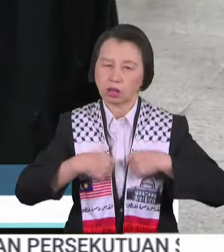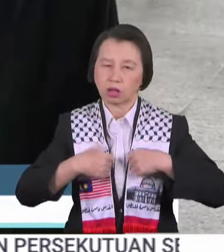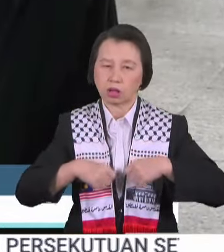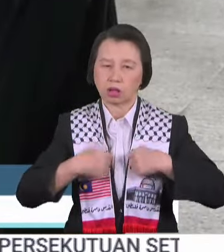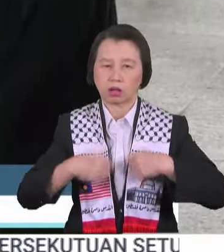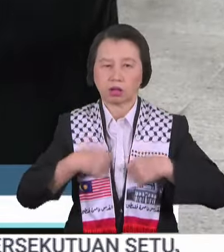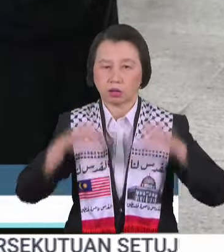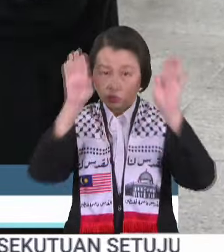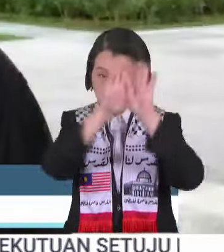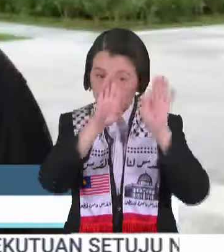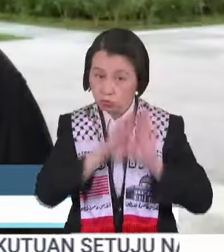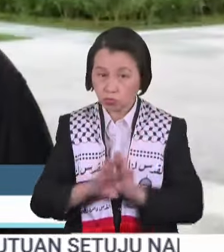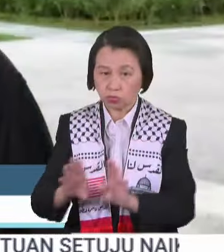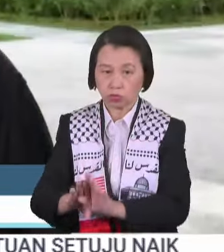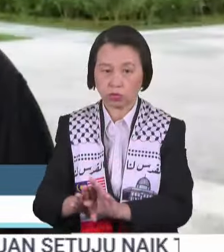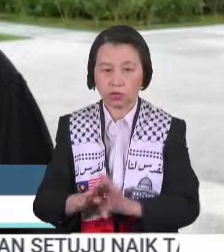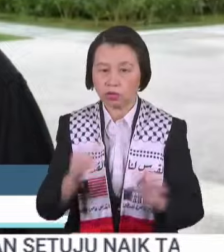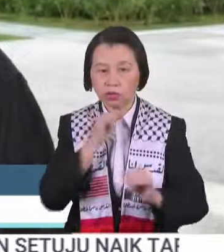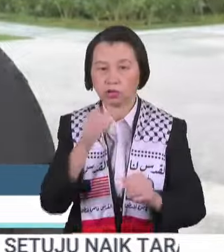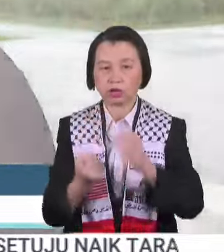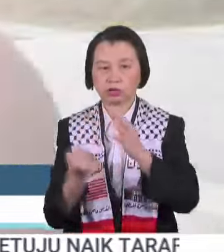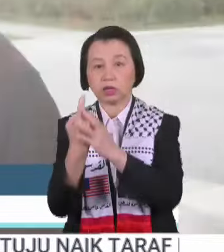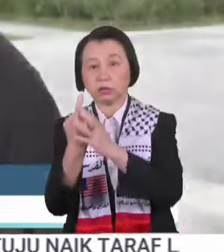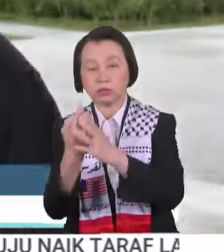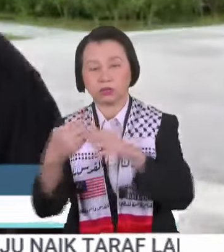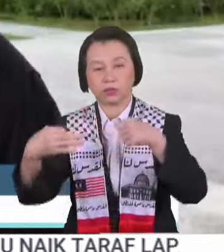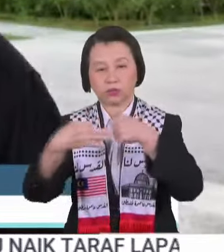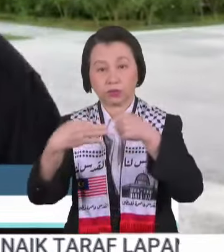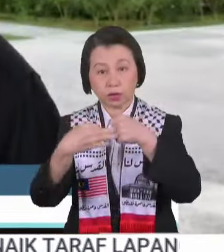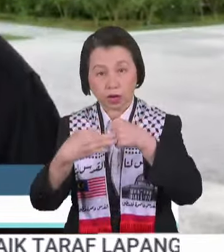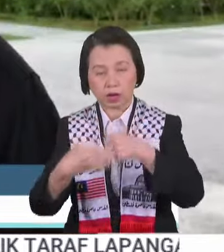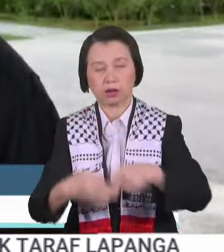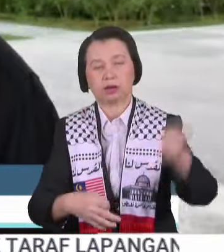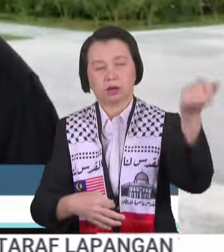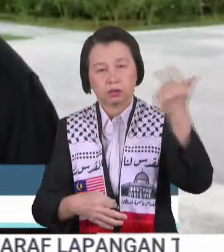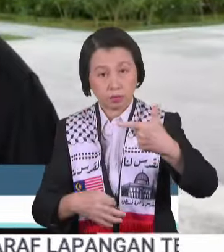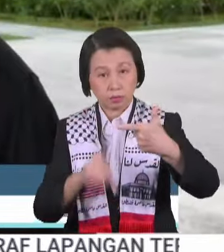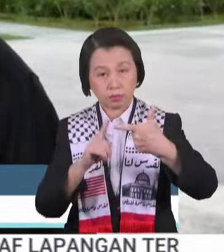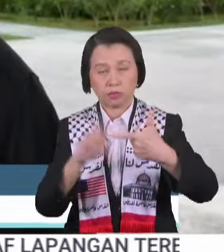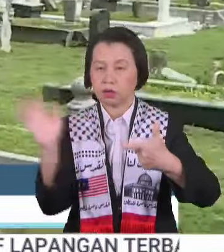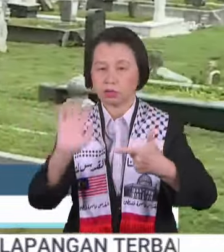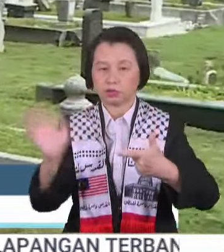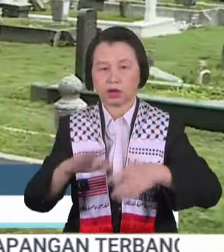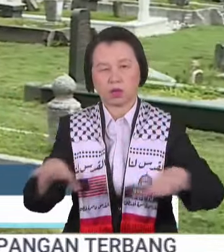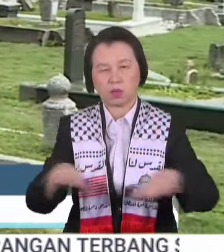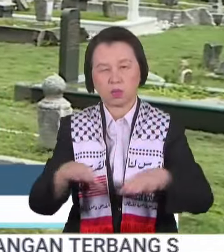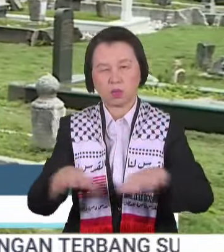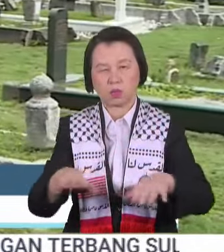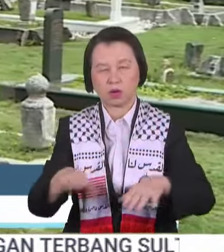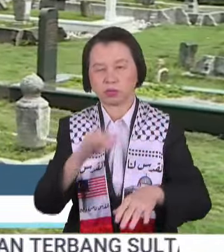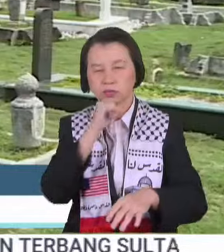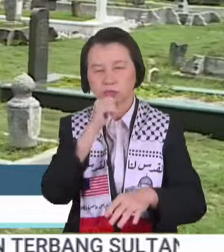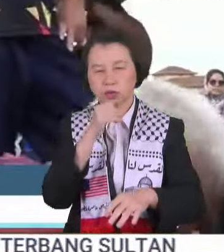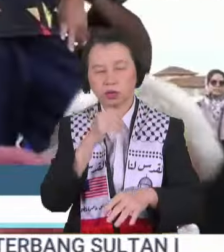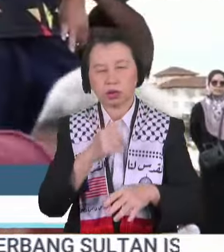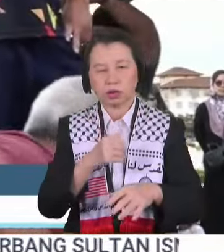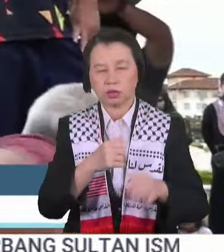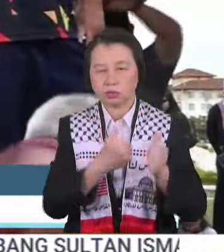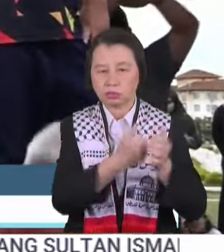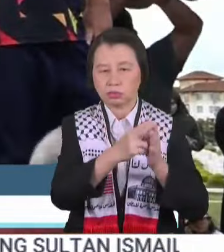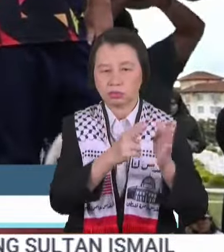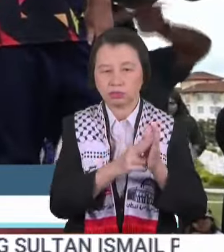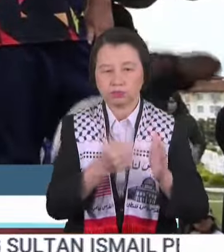menutup aurat dan tidak menimbulkan fitnah. Kemudian itu jangan kita membuat satu perkara yang tidak dibenarkan oleh syarak.